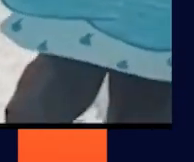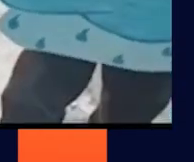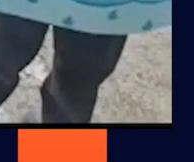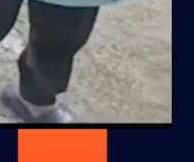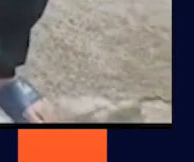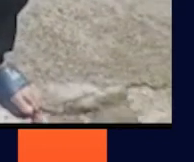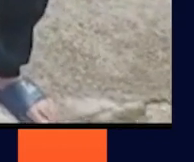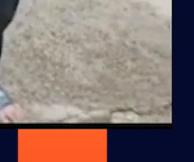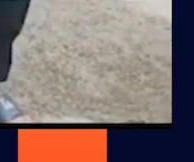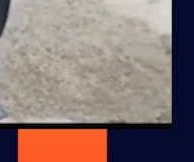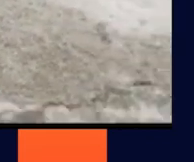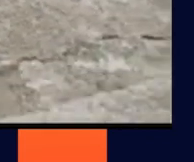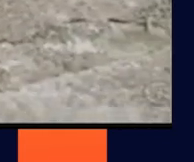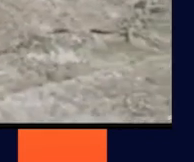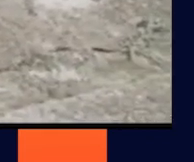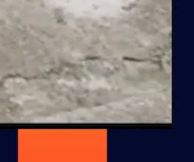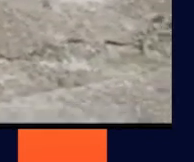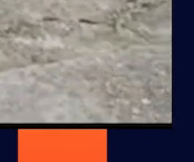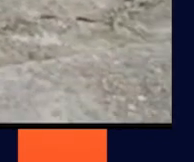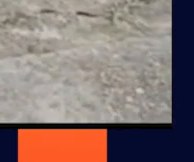inilah jenis-jenis cuaca